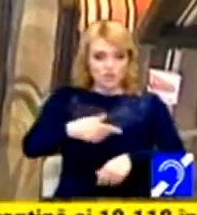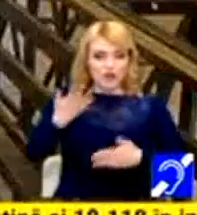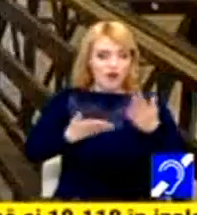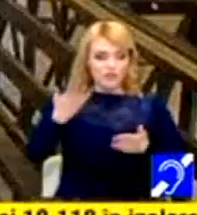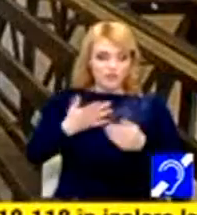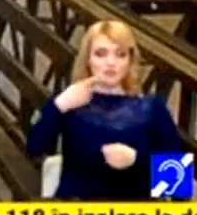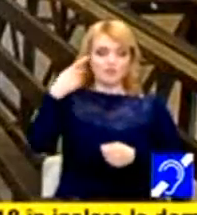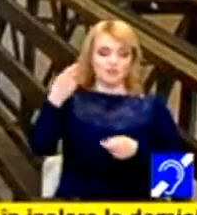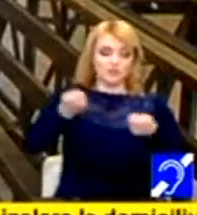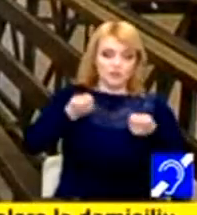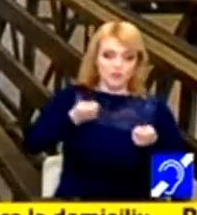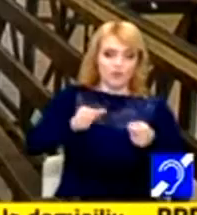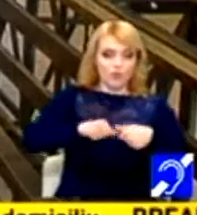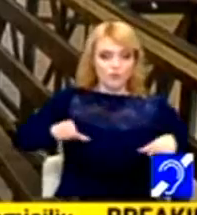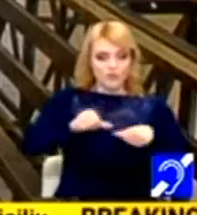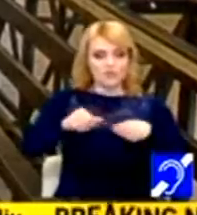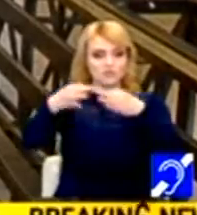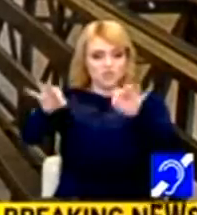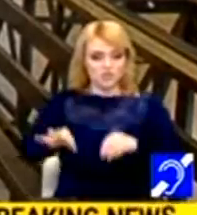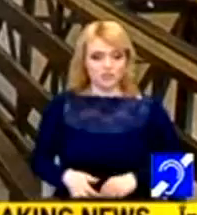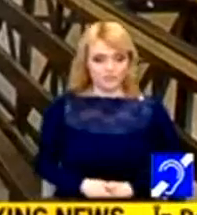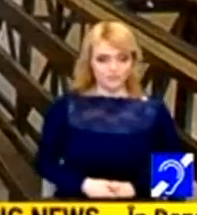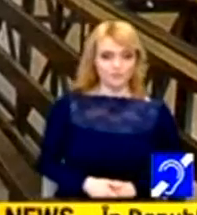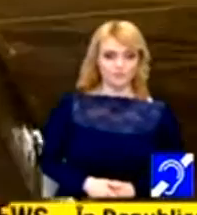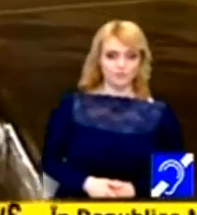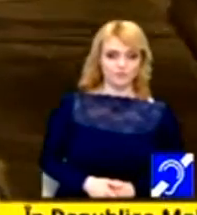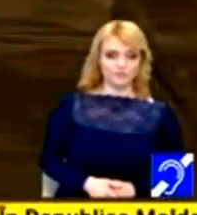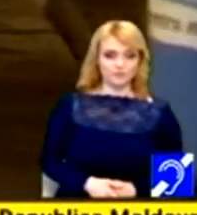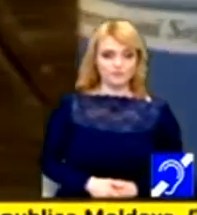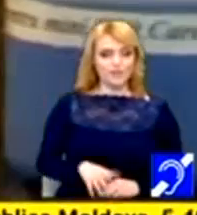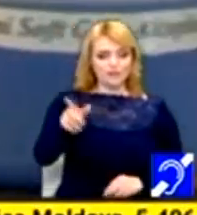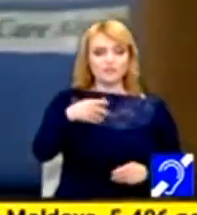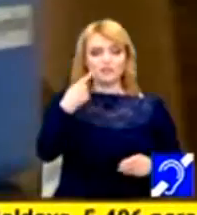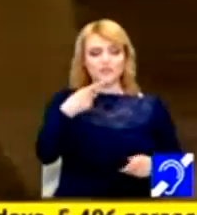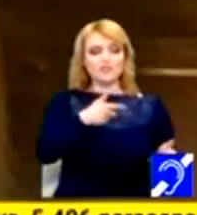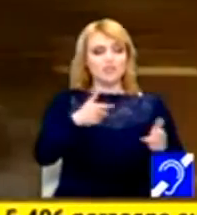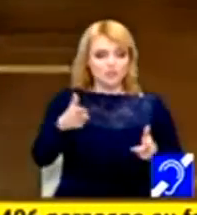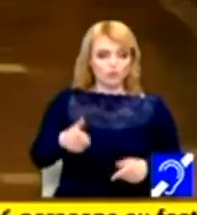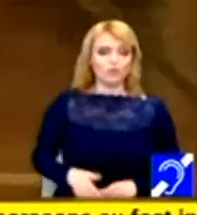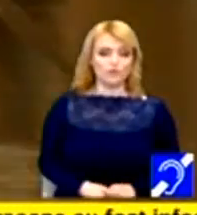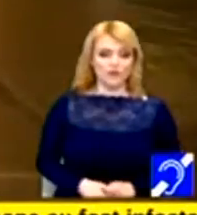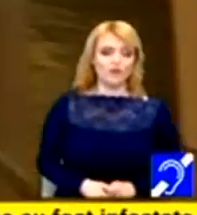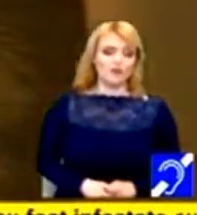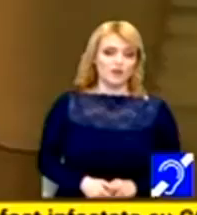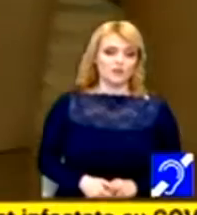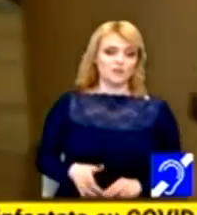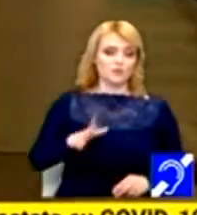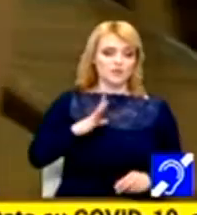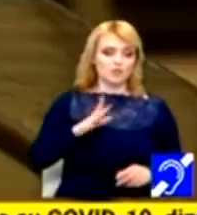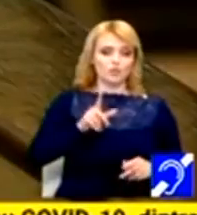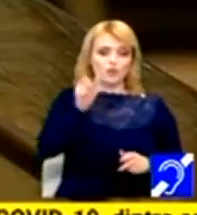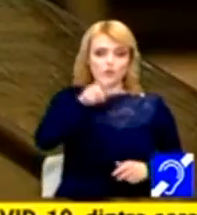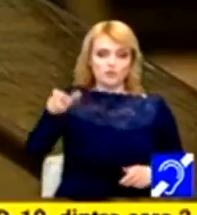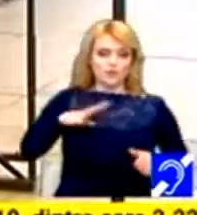spun că pot lua măsuri necesare de prevenire a răspândirii coronavirusului, fie că vor redeschide numai terasele sau și în spațiile